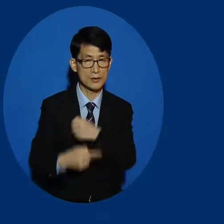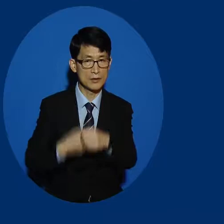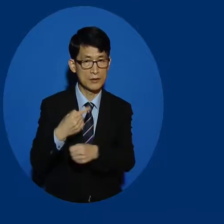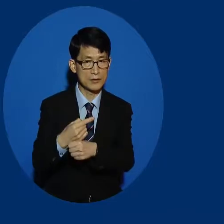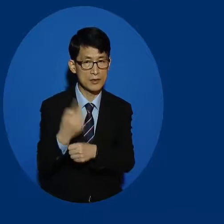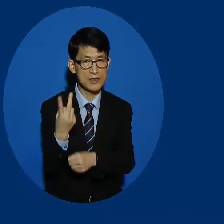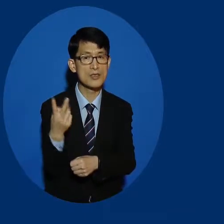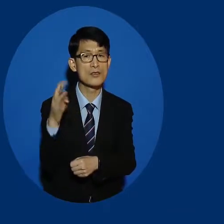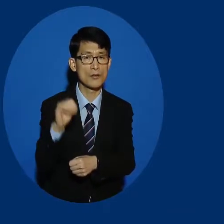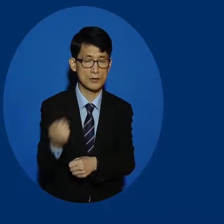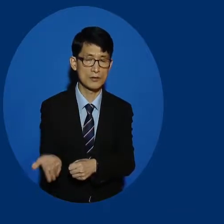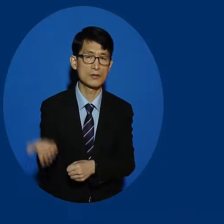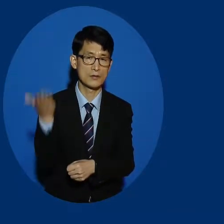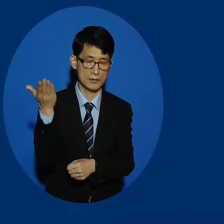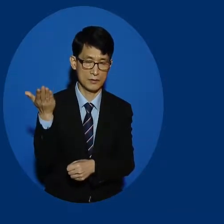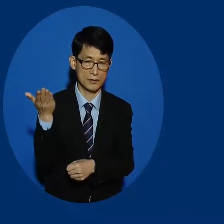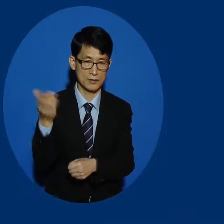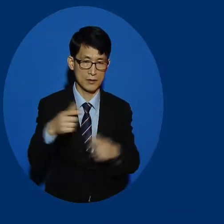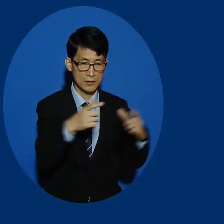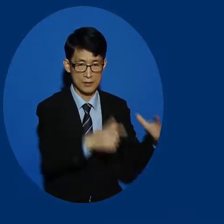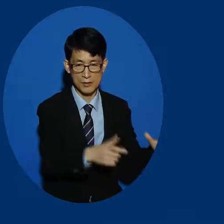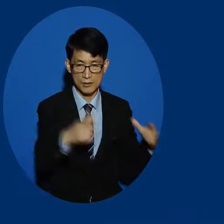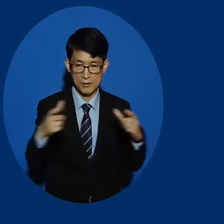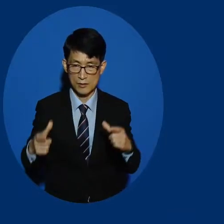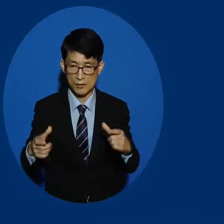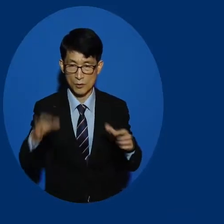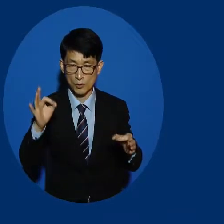지자체별로 너무 큰 격차가 있다라고 하는 거죠.